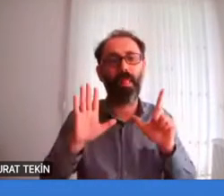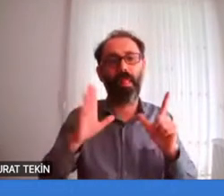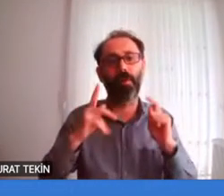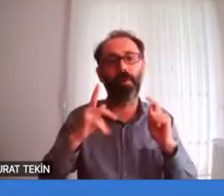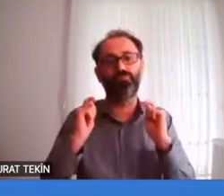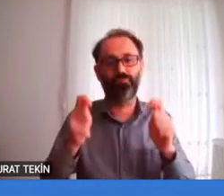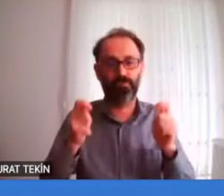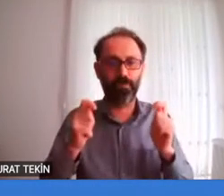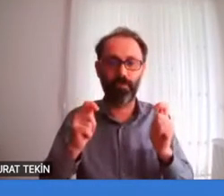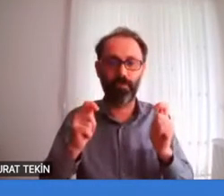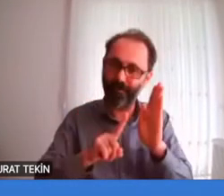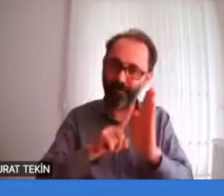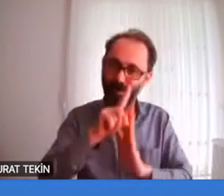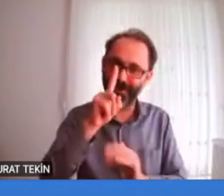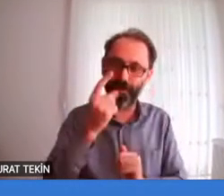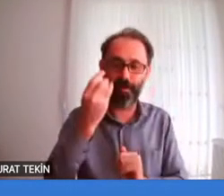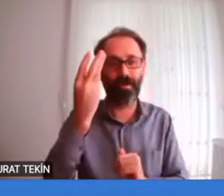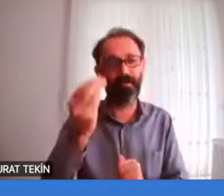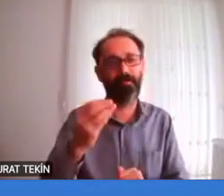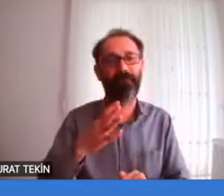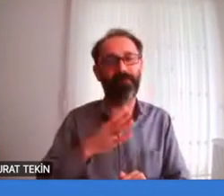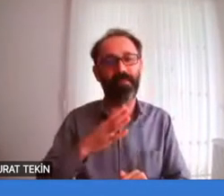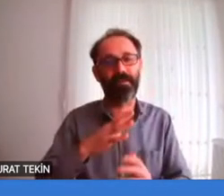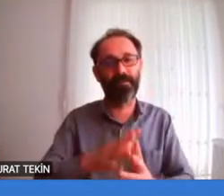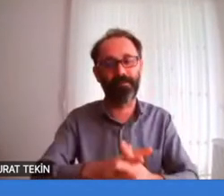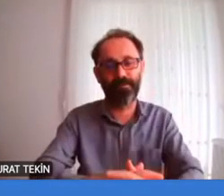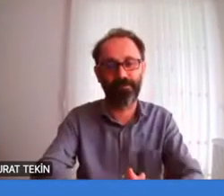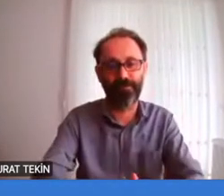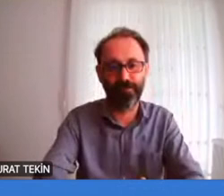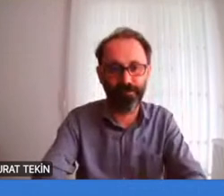gerçekten çok başarıya götürür insanı. Hı hı.